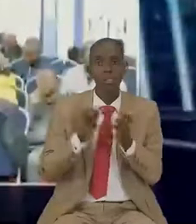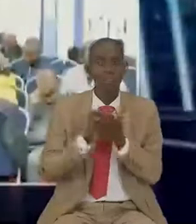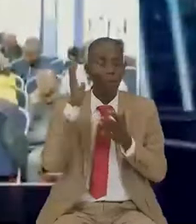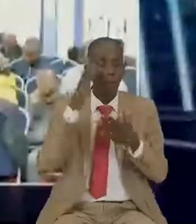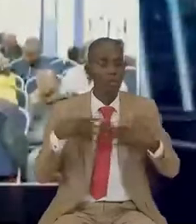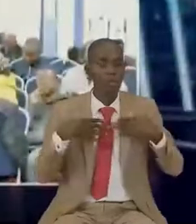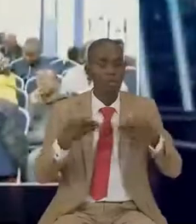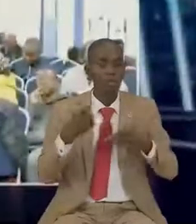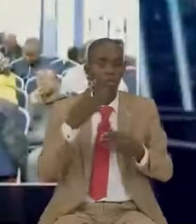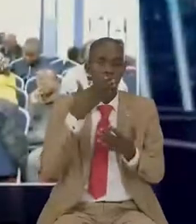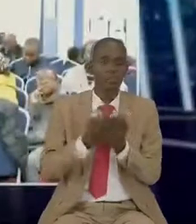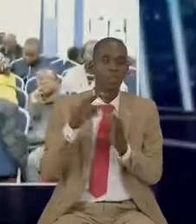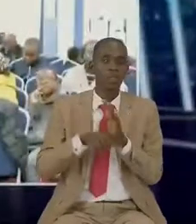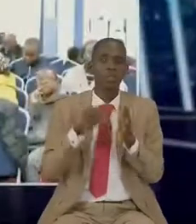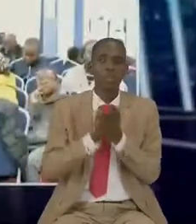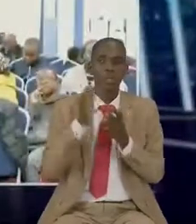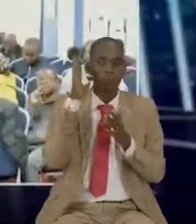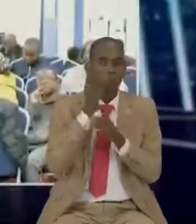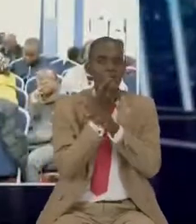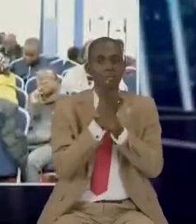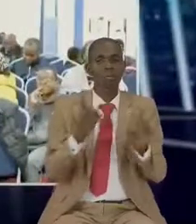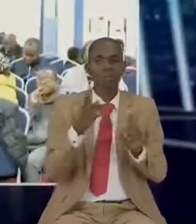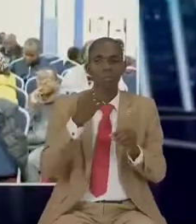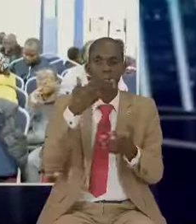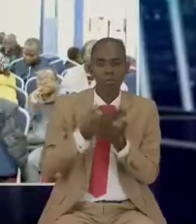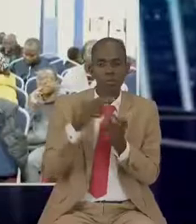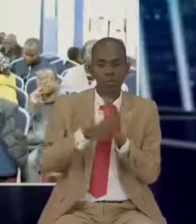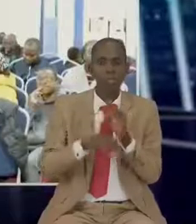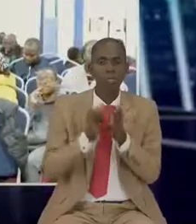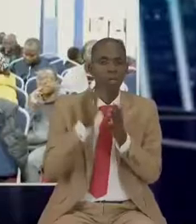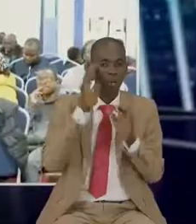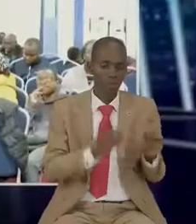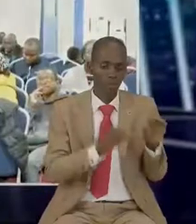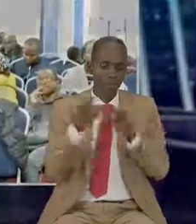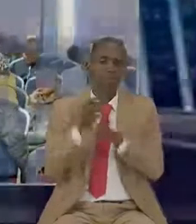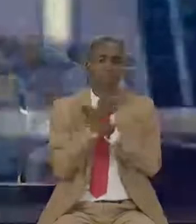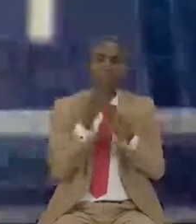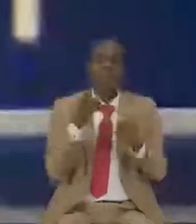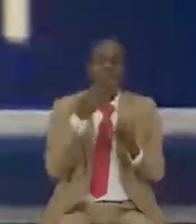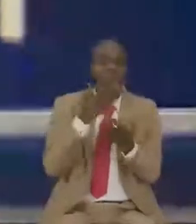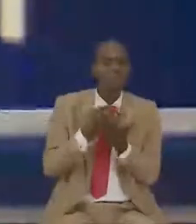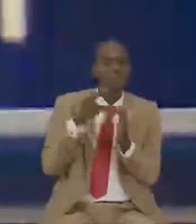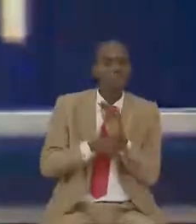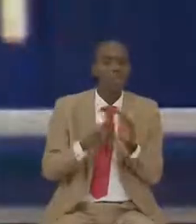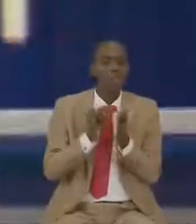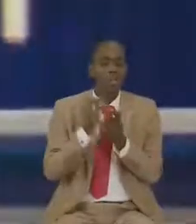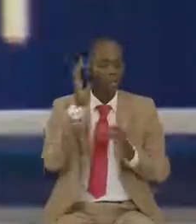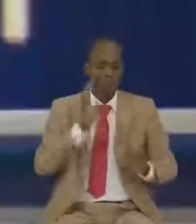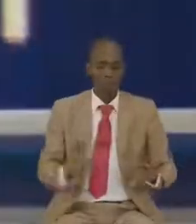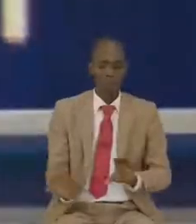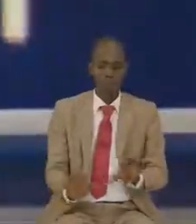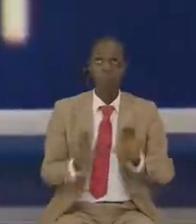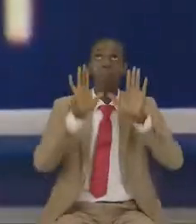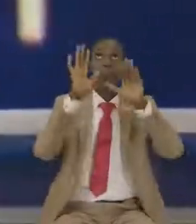la bonté qui va délivrer, la bonté qui va t'affranchir, la bonté qui va faire des miracles dans